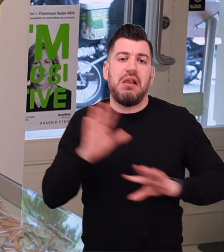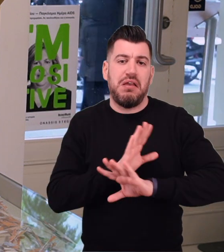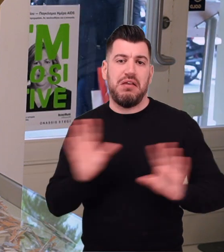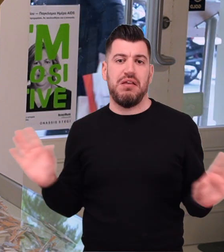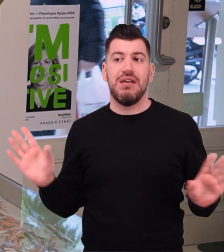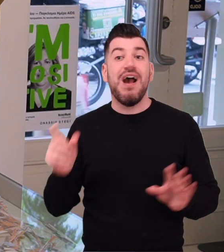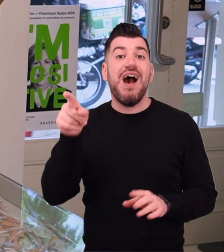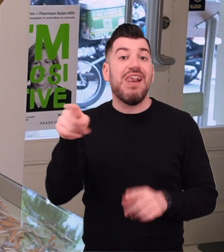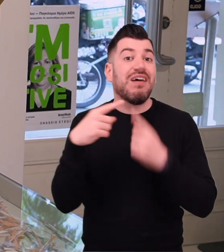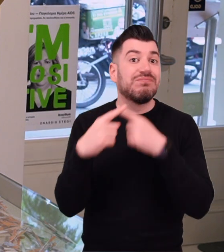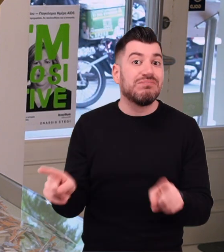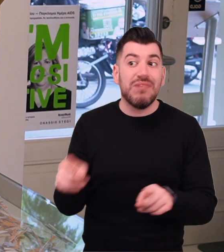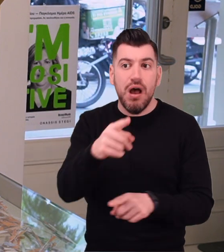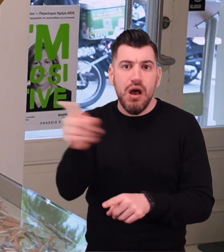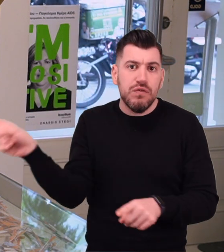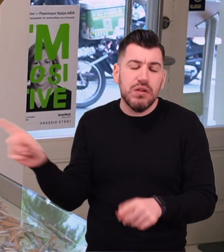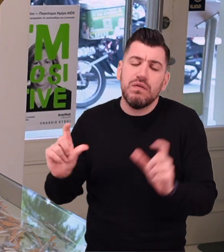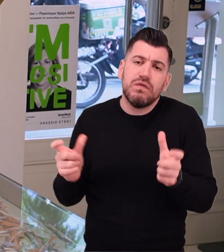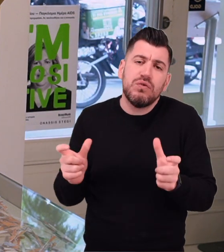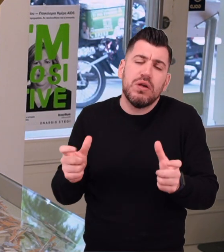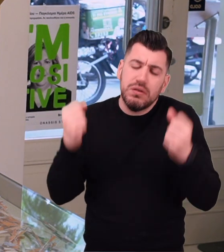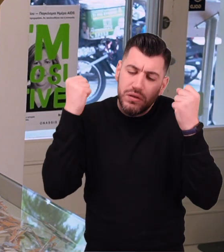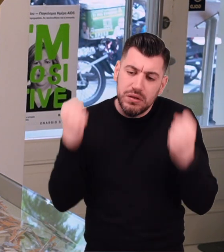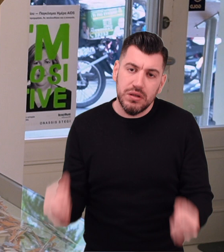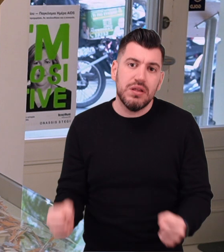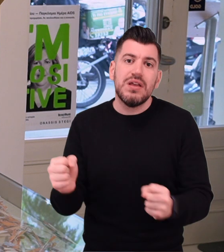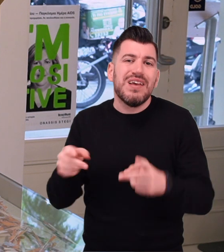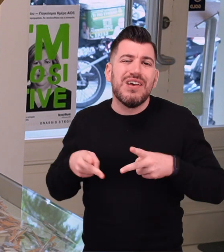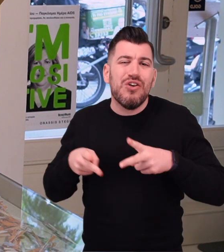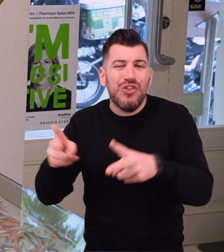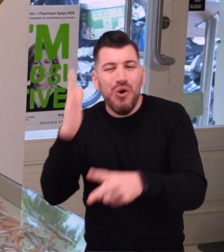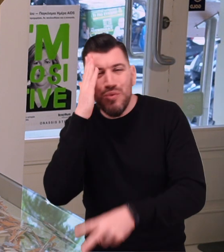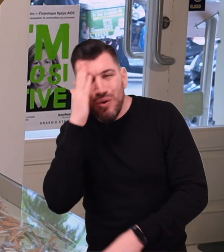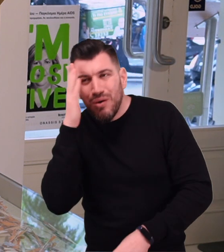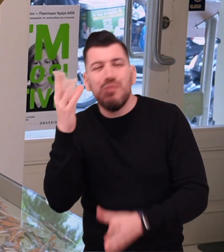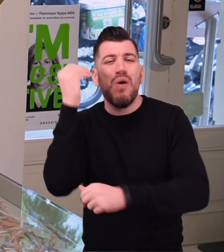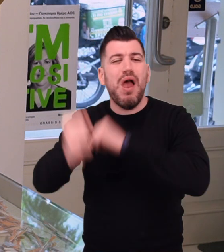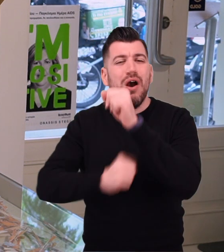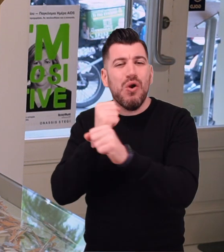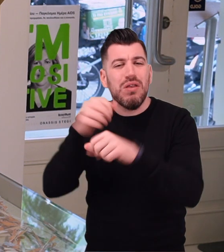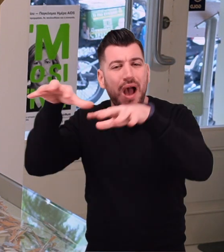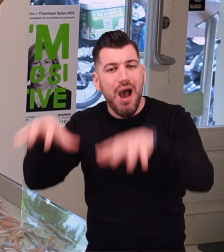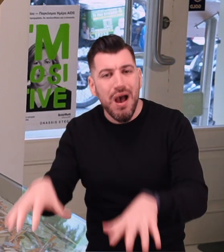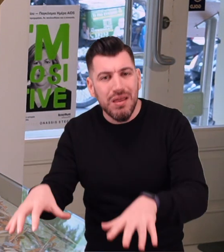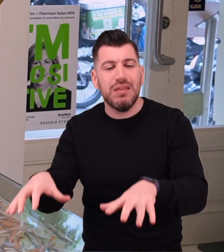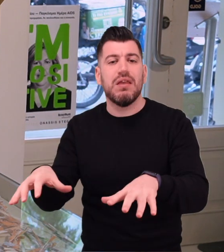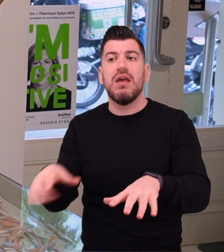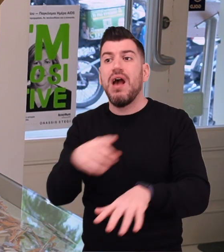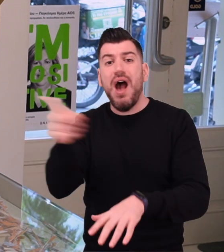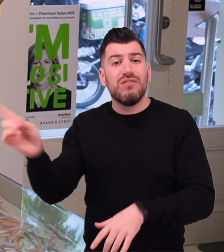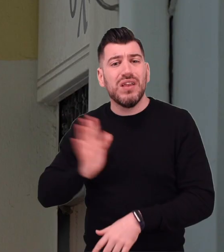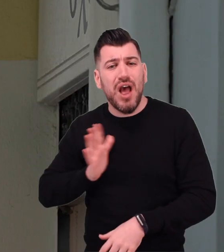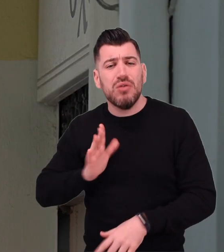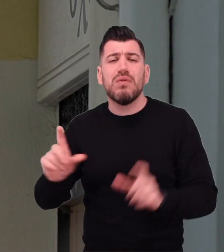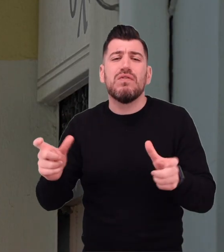την σημαντική διαφορά ότι είναι πολύ πιο φτωχοί από εμάς. Είναι άστεγοι, μακροχρόνια άνεργοι, άνθρωποι που ζουν βαθιά κάτω από το